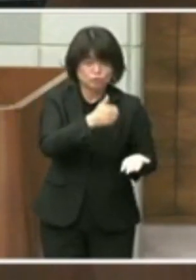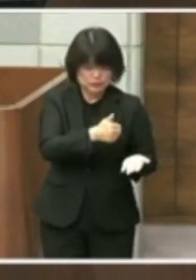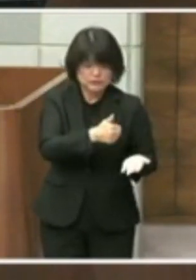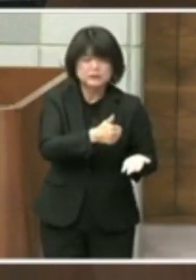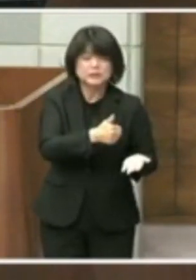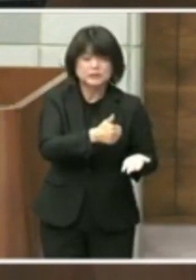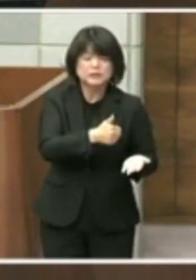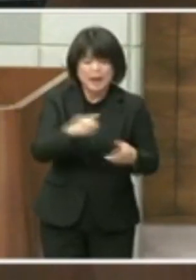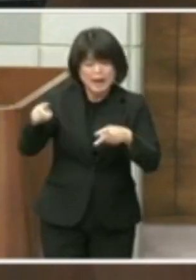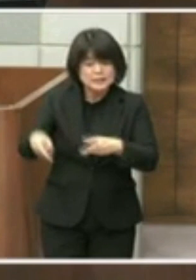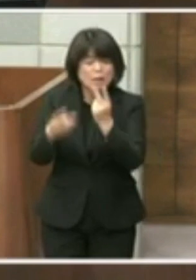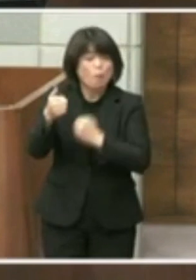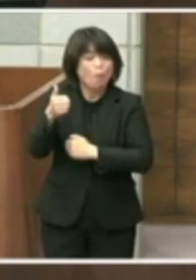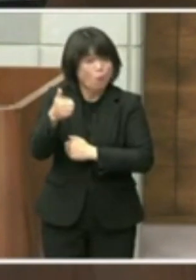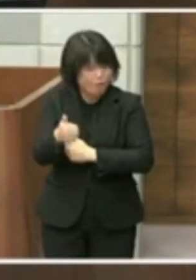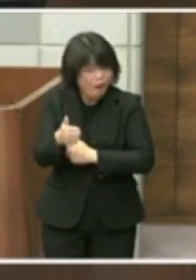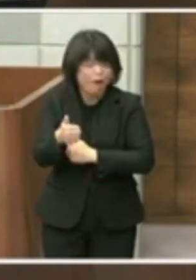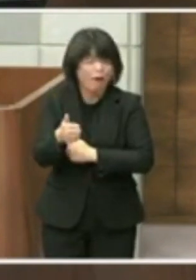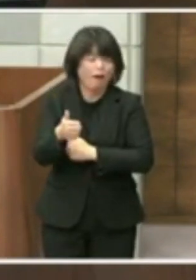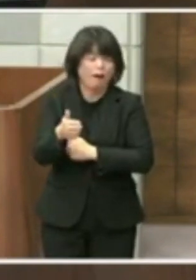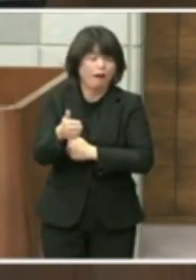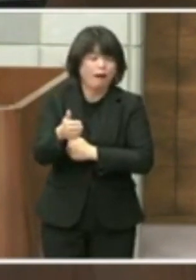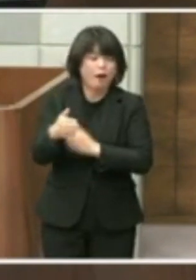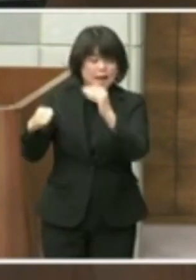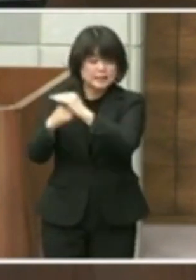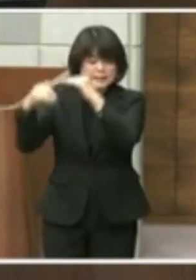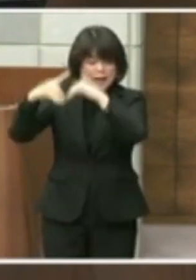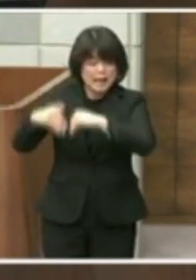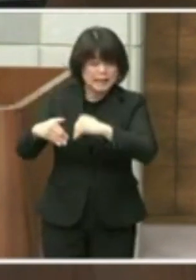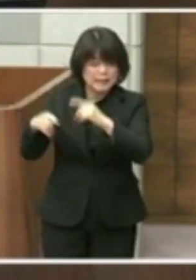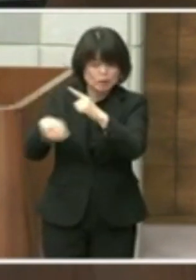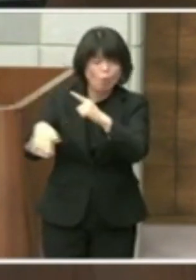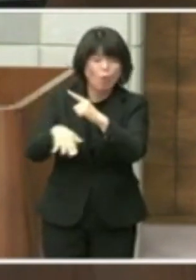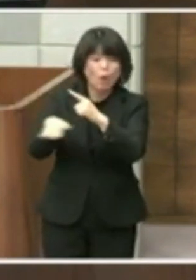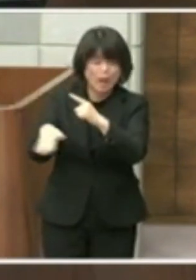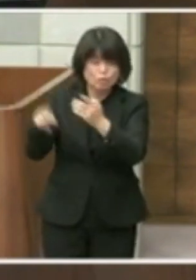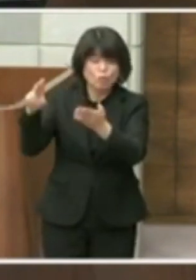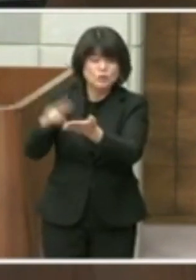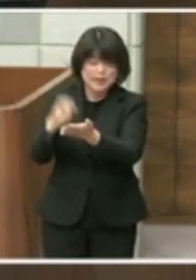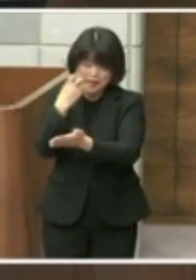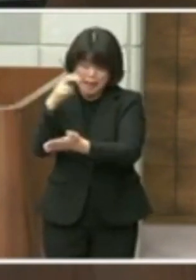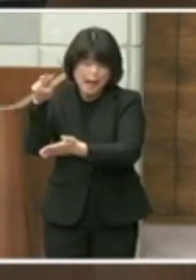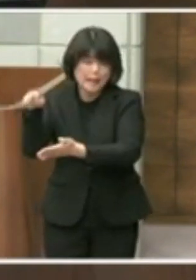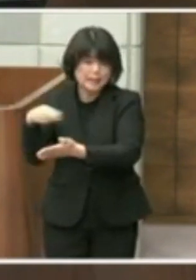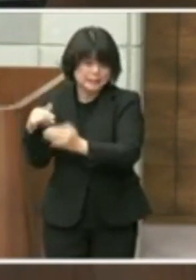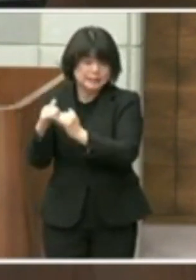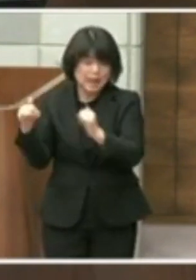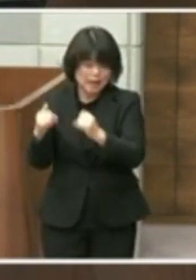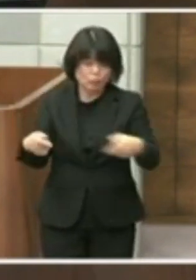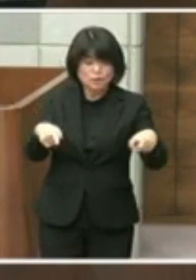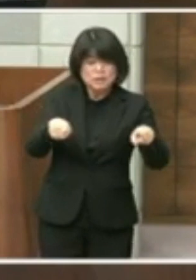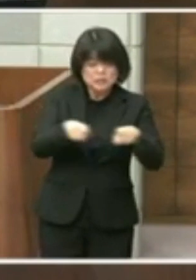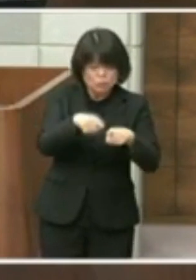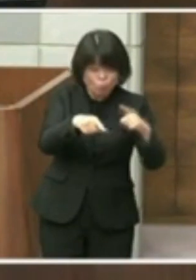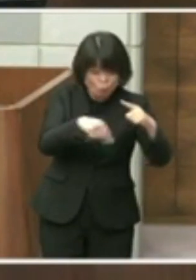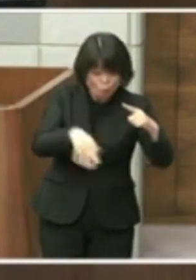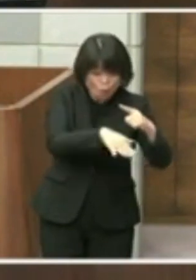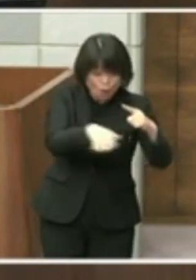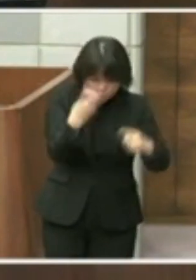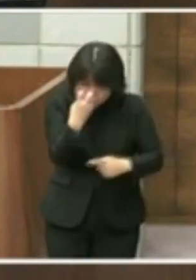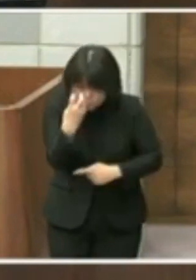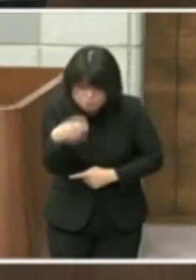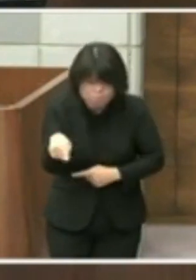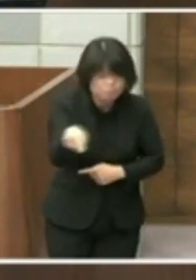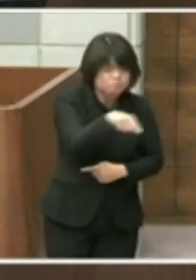館の専門家、石ヶ谷公園の指定管理者と連携し、当公園における調査を行